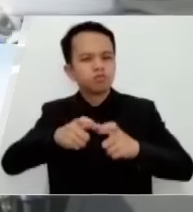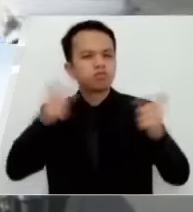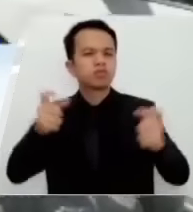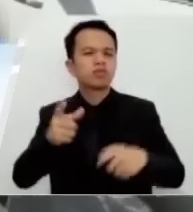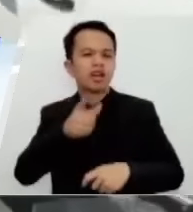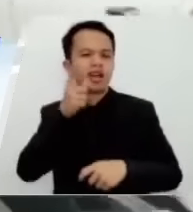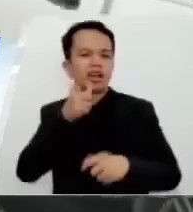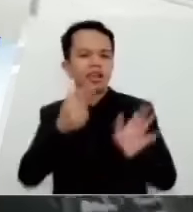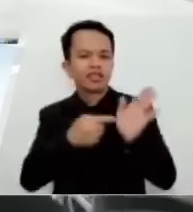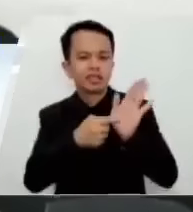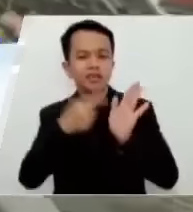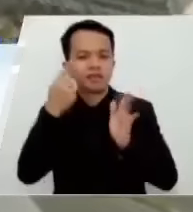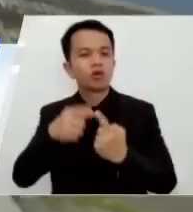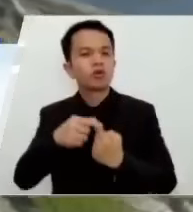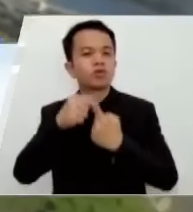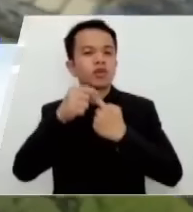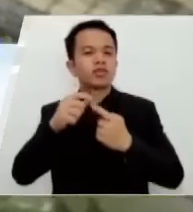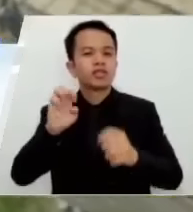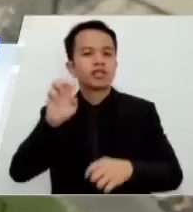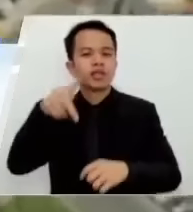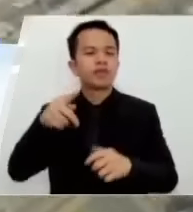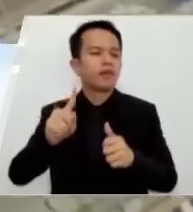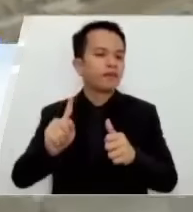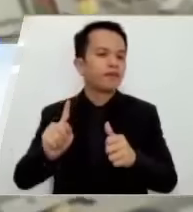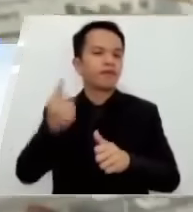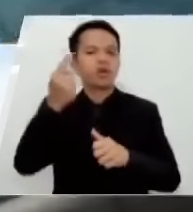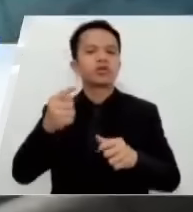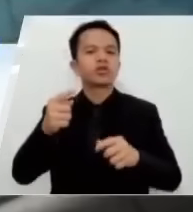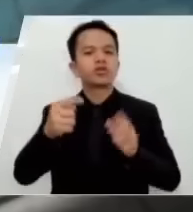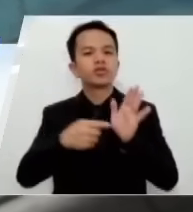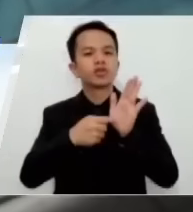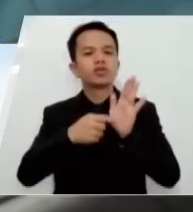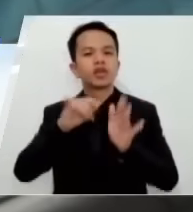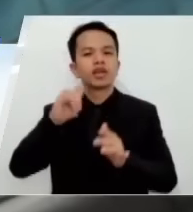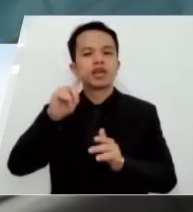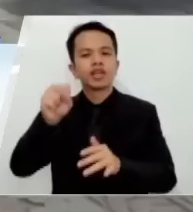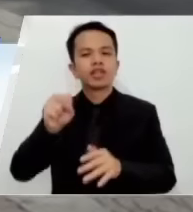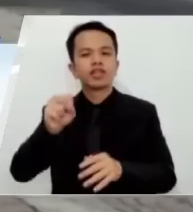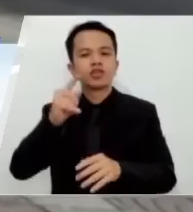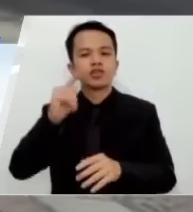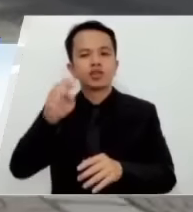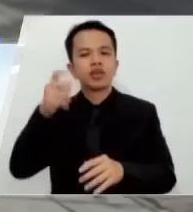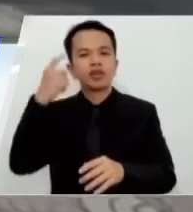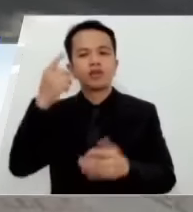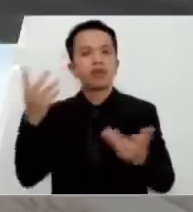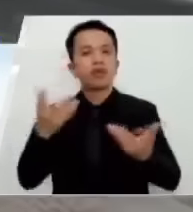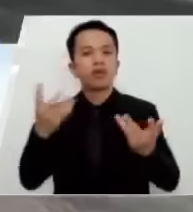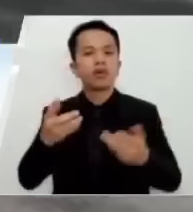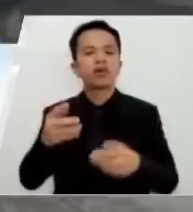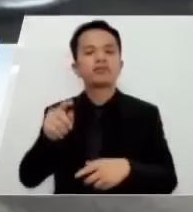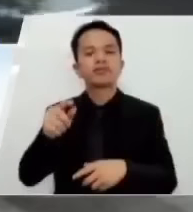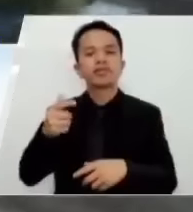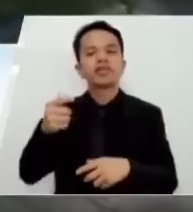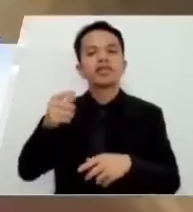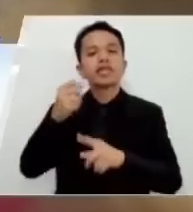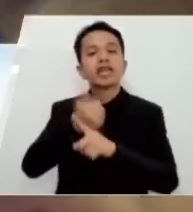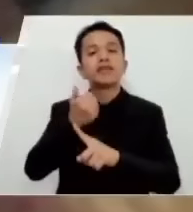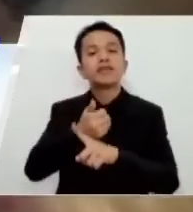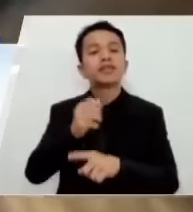episode ng kauna-unahang pagpapalabas ng It Showtime sa GMA Network sa April 6 kasabay ng